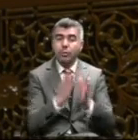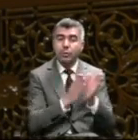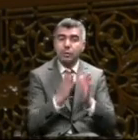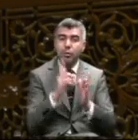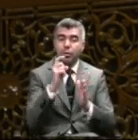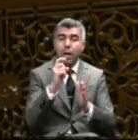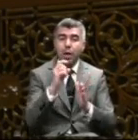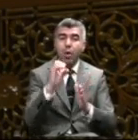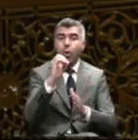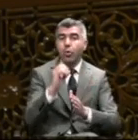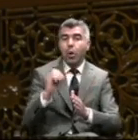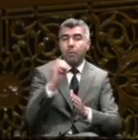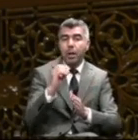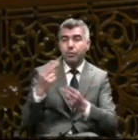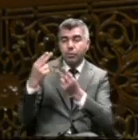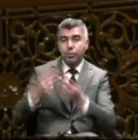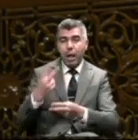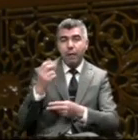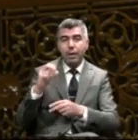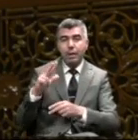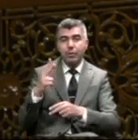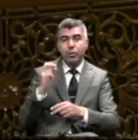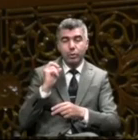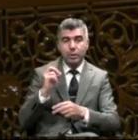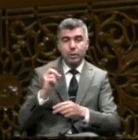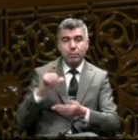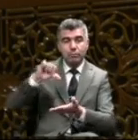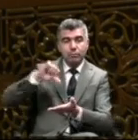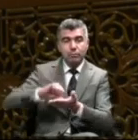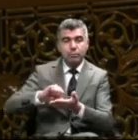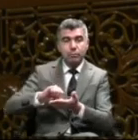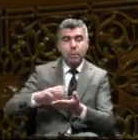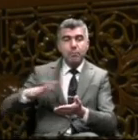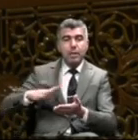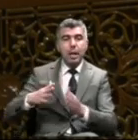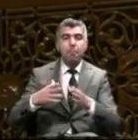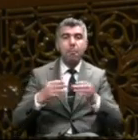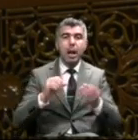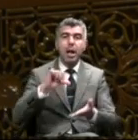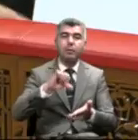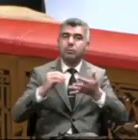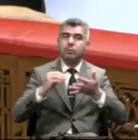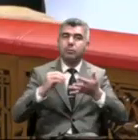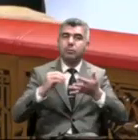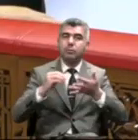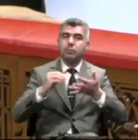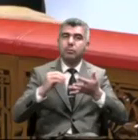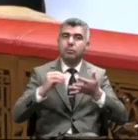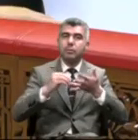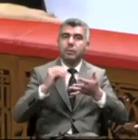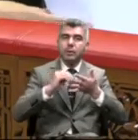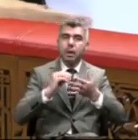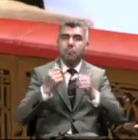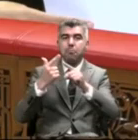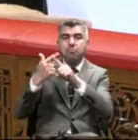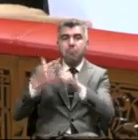اكتوبر المقبل لهذه بمدينه مراكش لا دليل قاطع على تموقع منظومه الماليه